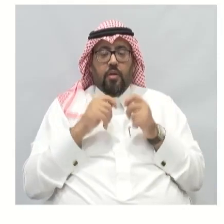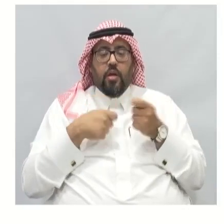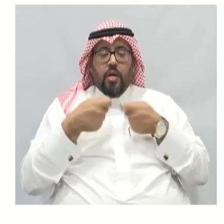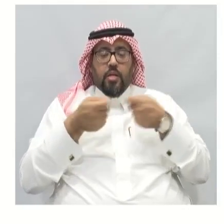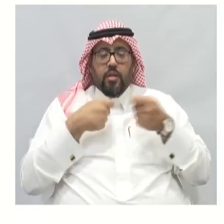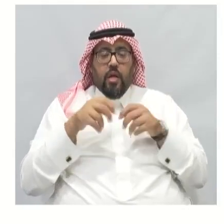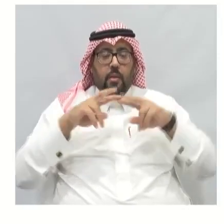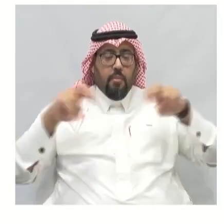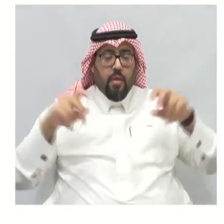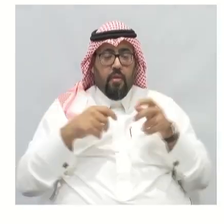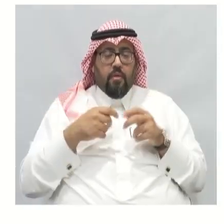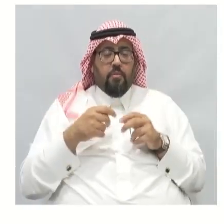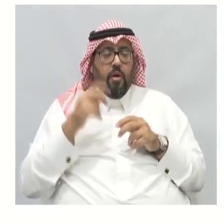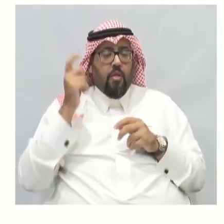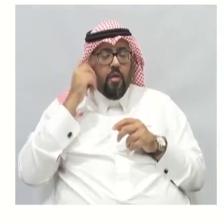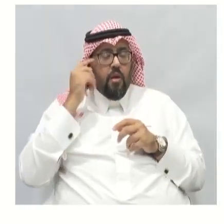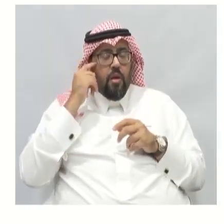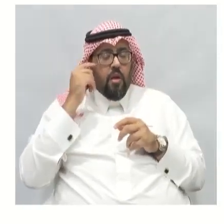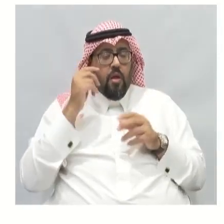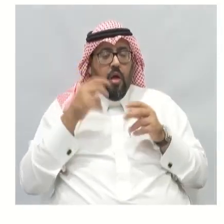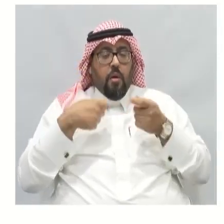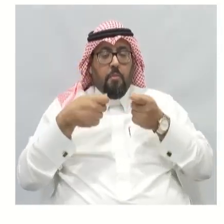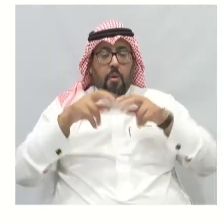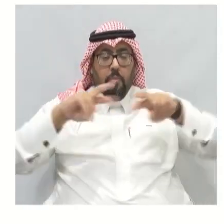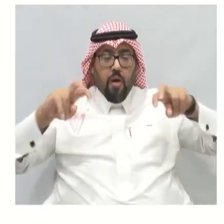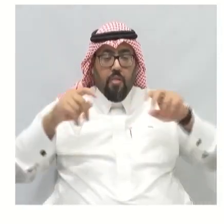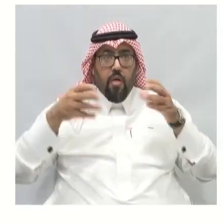في مجال البحث البحث العلمي والابتكار